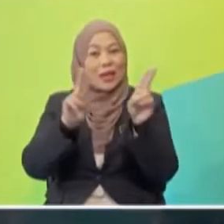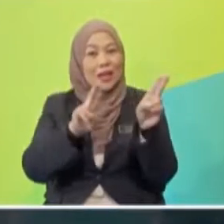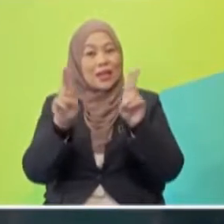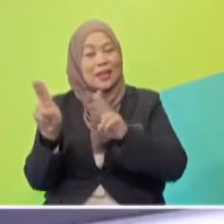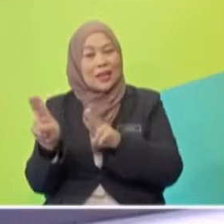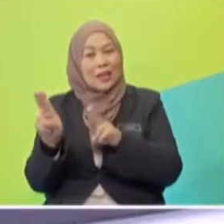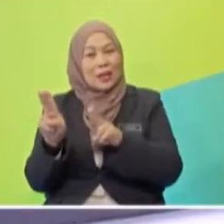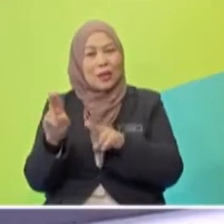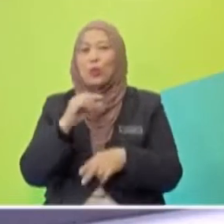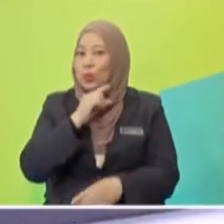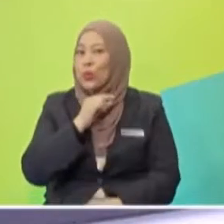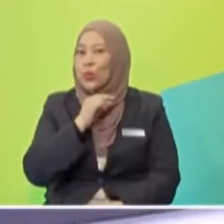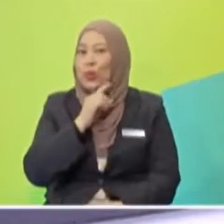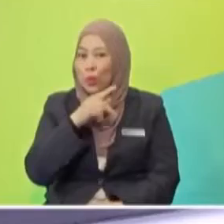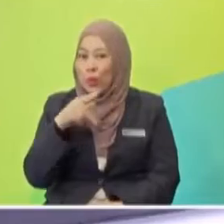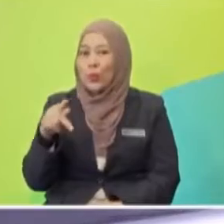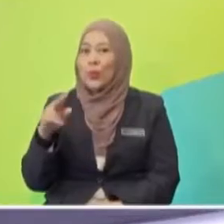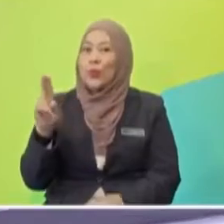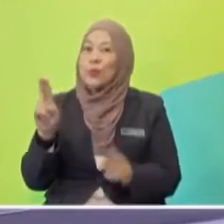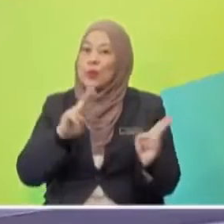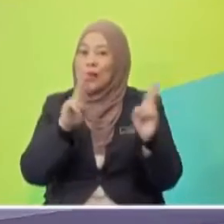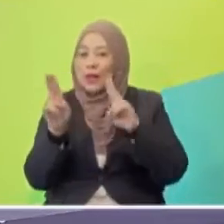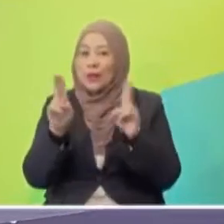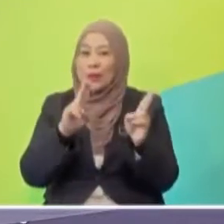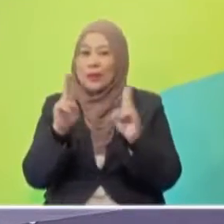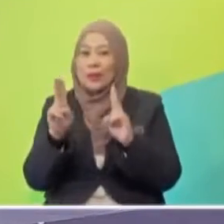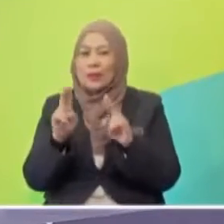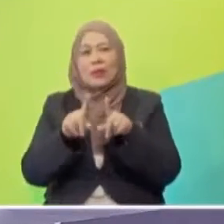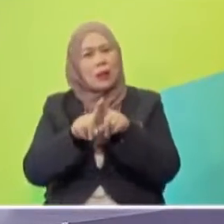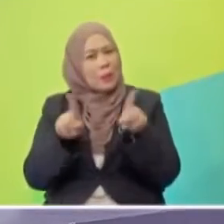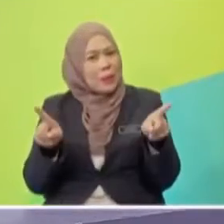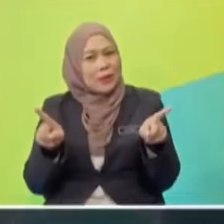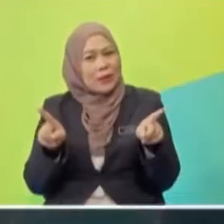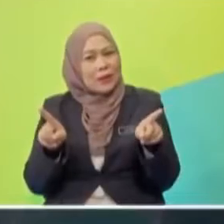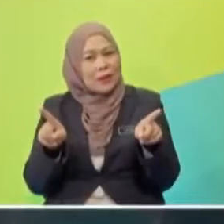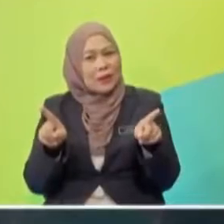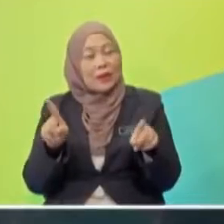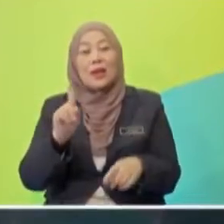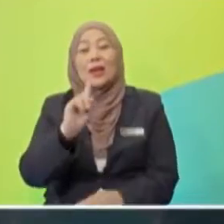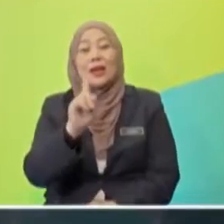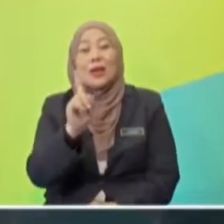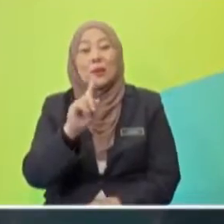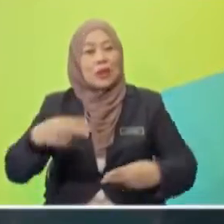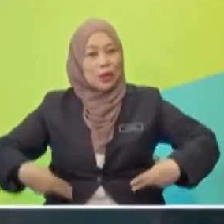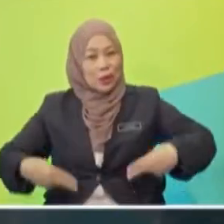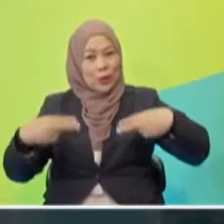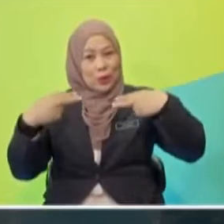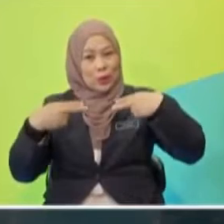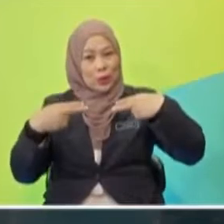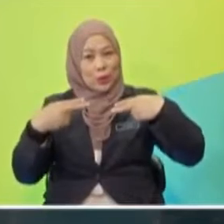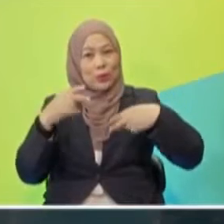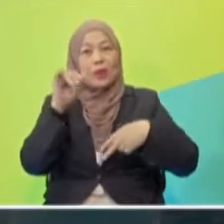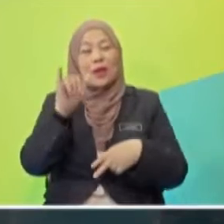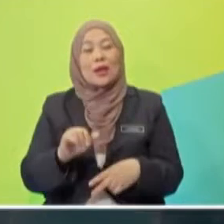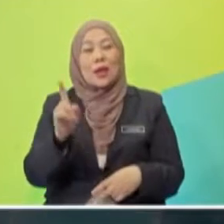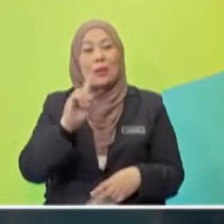Burung pun bergerak di udara tapi dia mana satu bentuk hidup dan panas satu